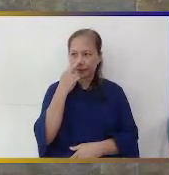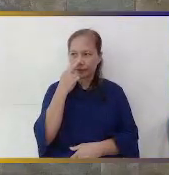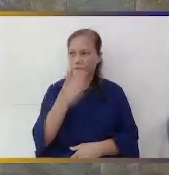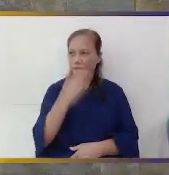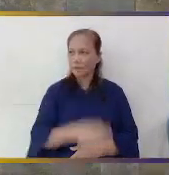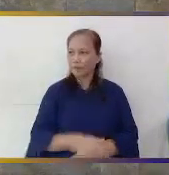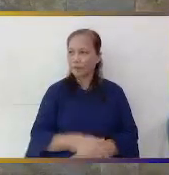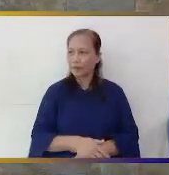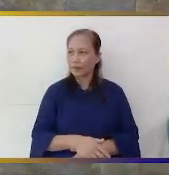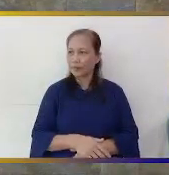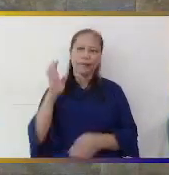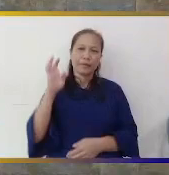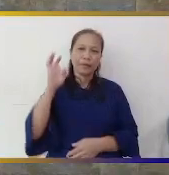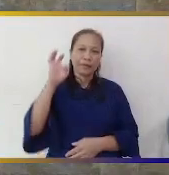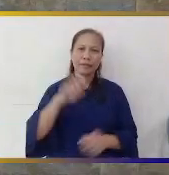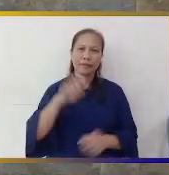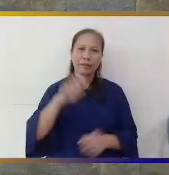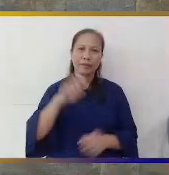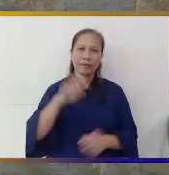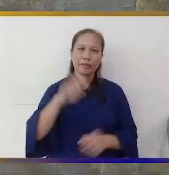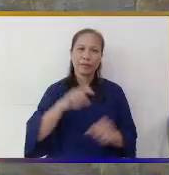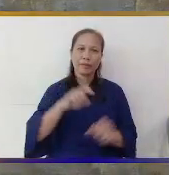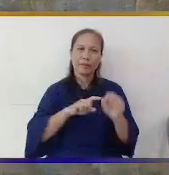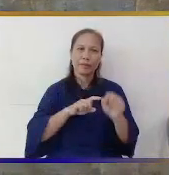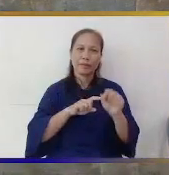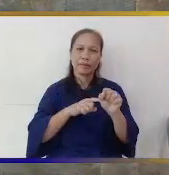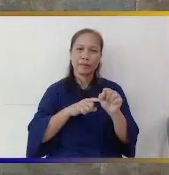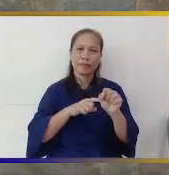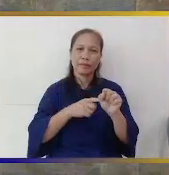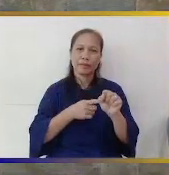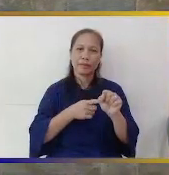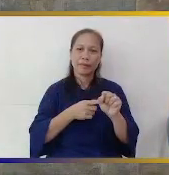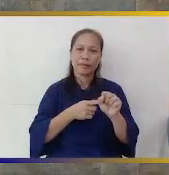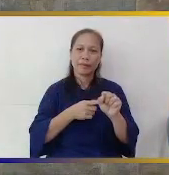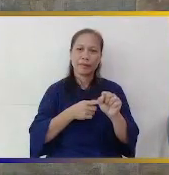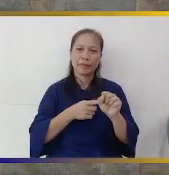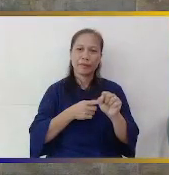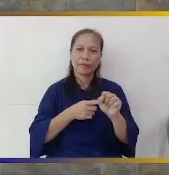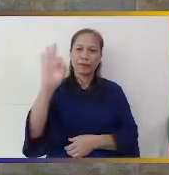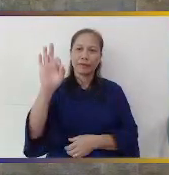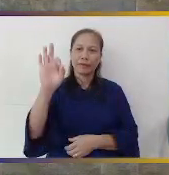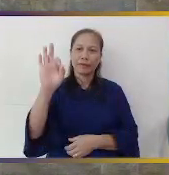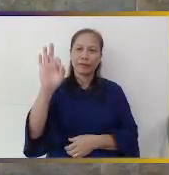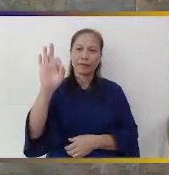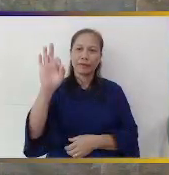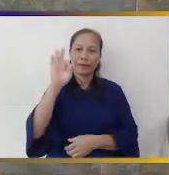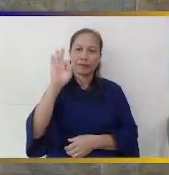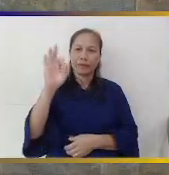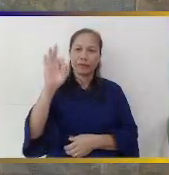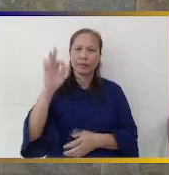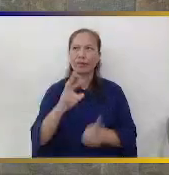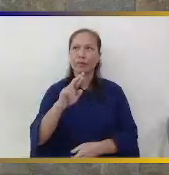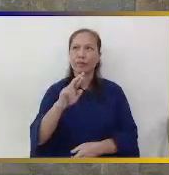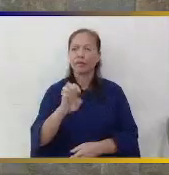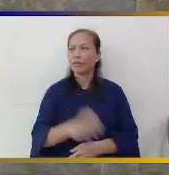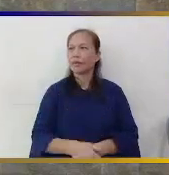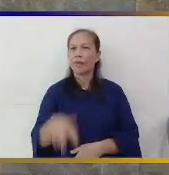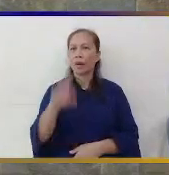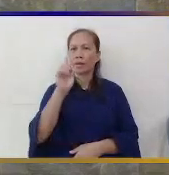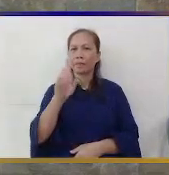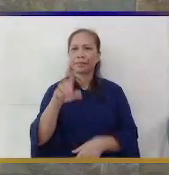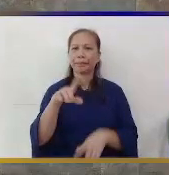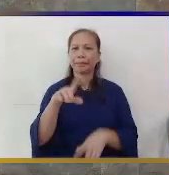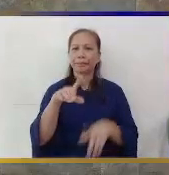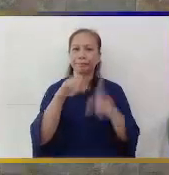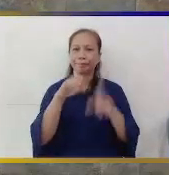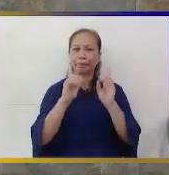mag-eat again ng mga doctrine against sa doctrine na Rome And during this time there is only one doctrine